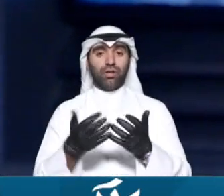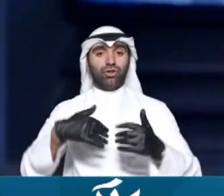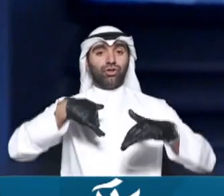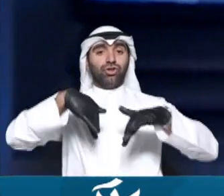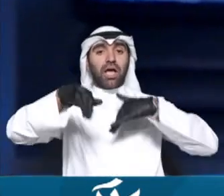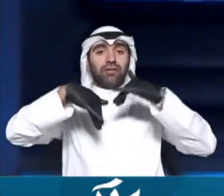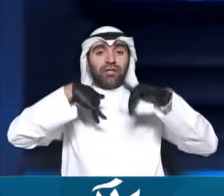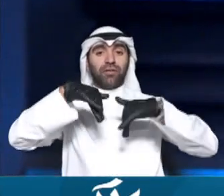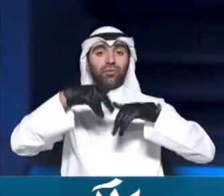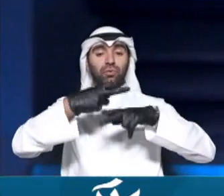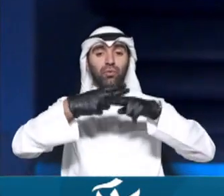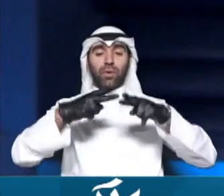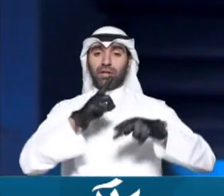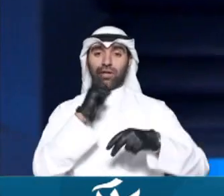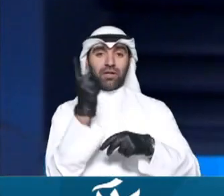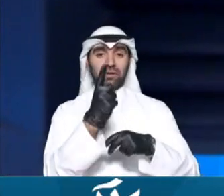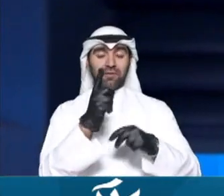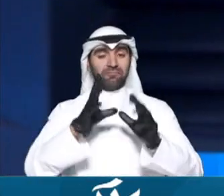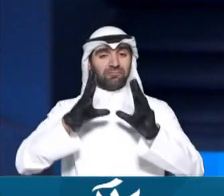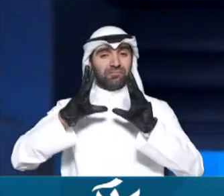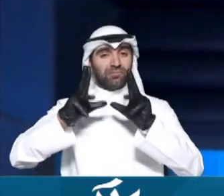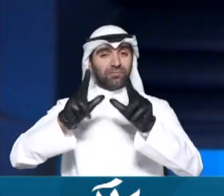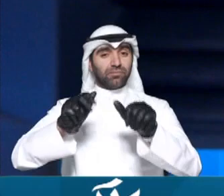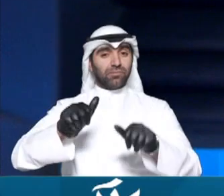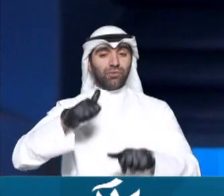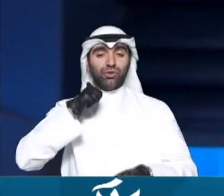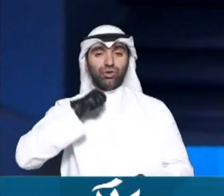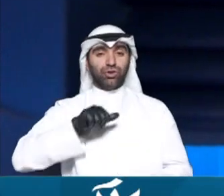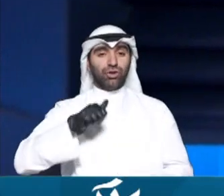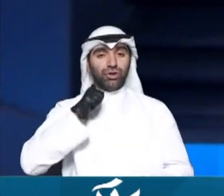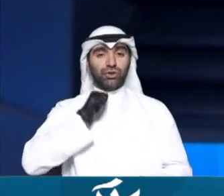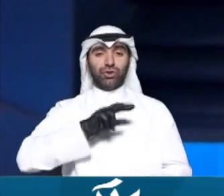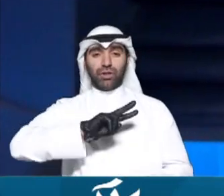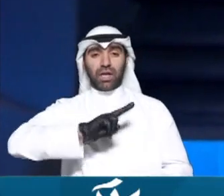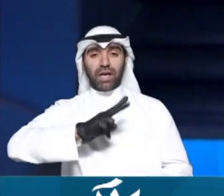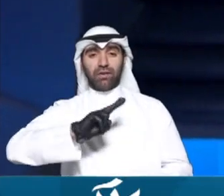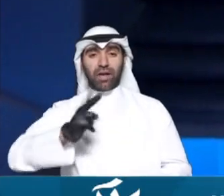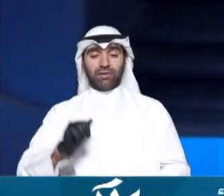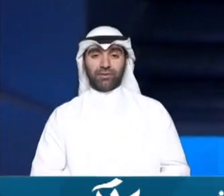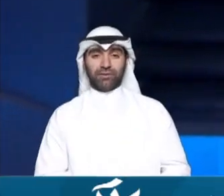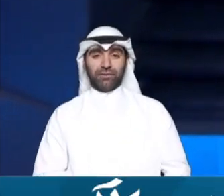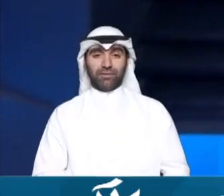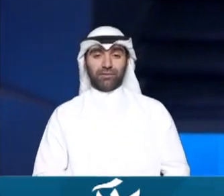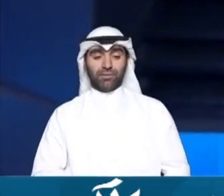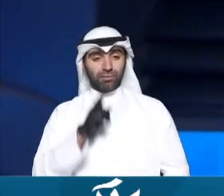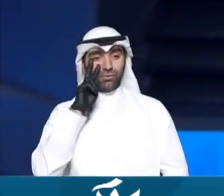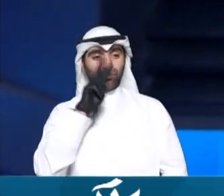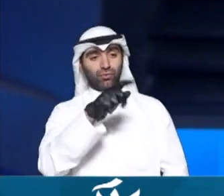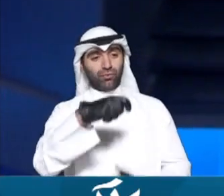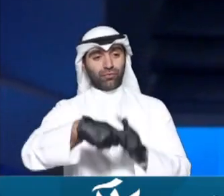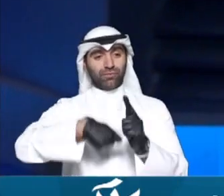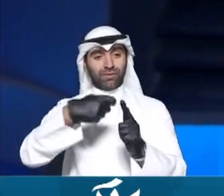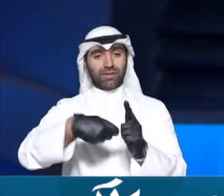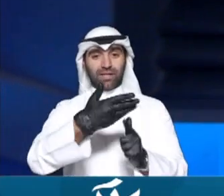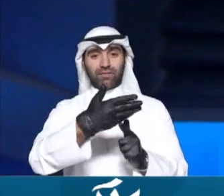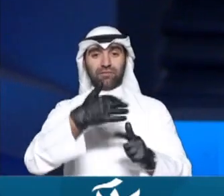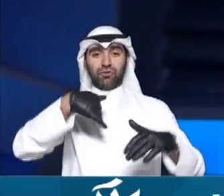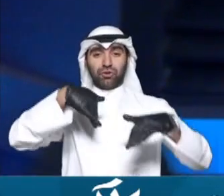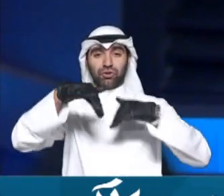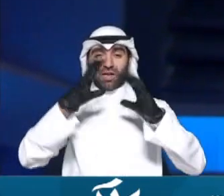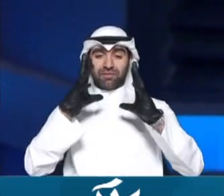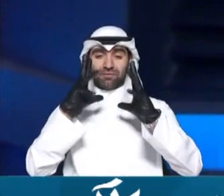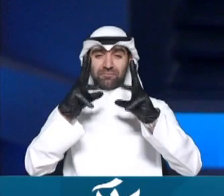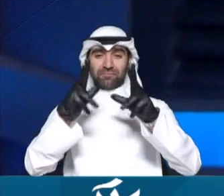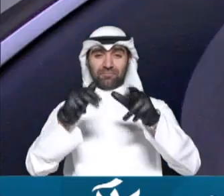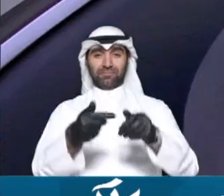من وزيرة الأشغال العامة ووزيرة الدولة لشؤون الإسكان الدكتورة رنا الفارس. نتابع هذا التقرير مع الزميل فريد دشتي.